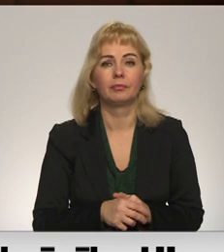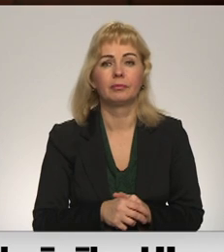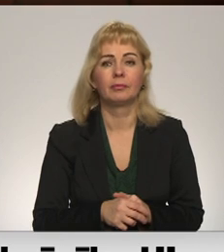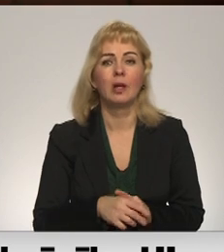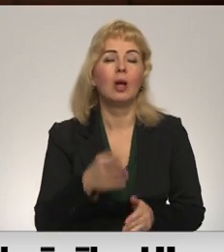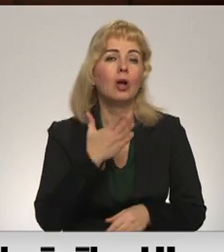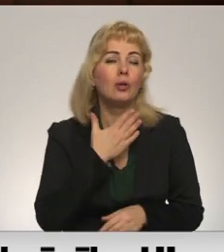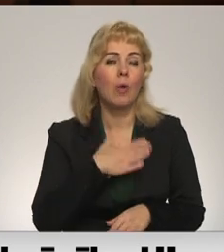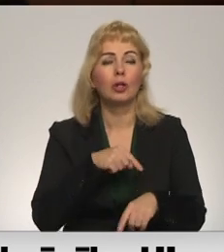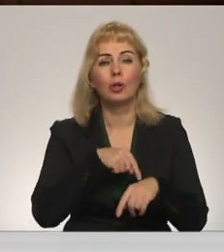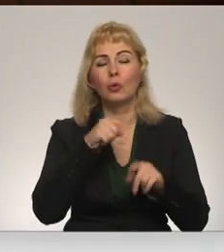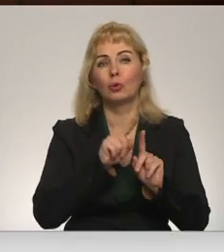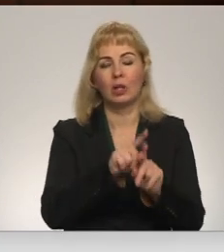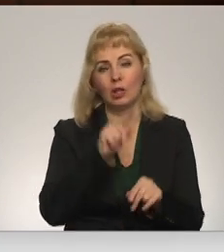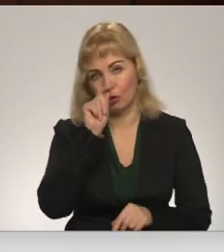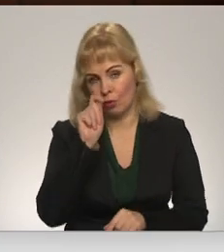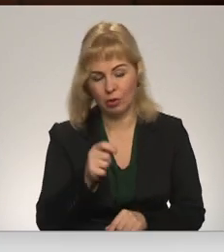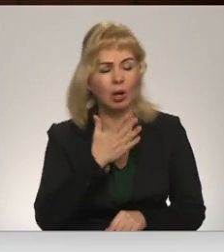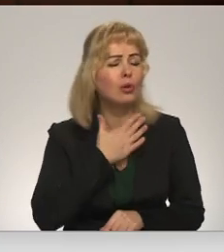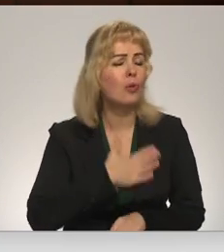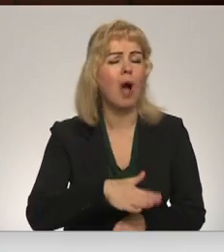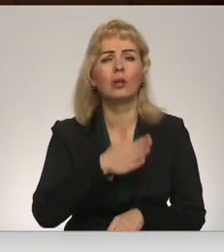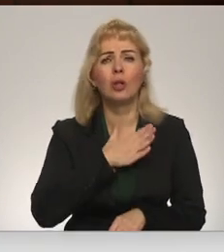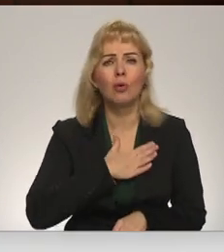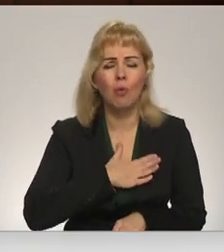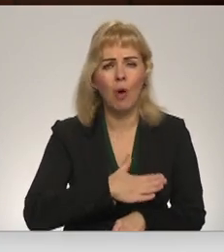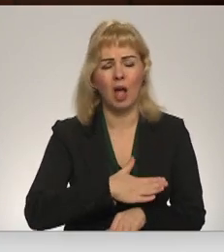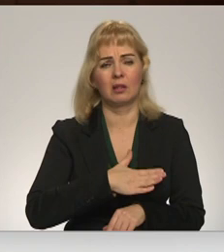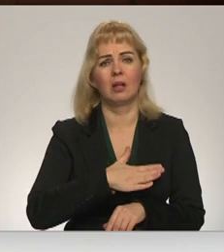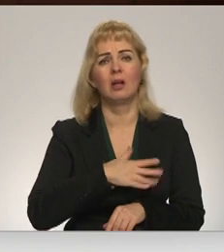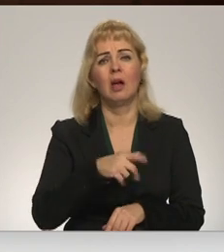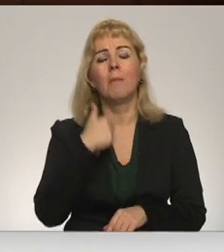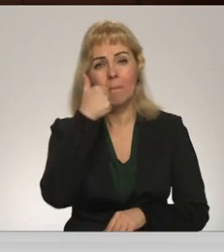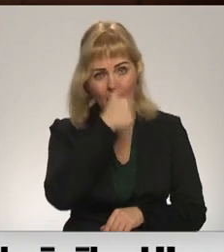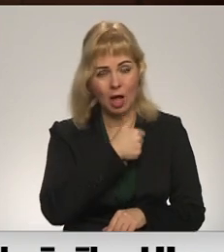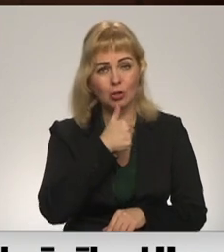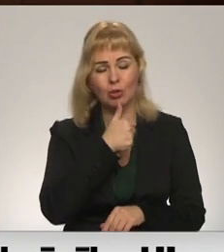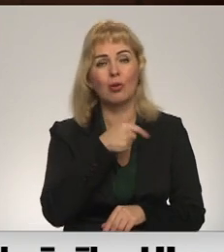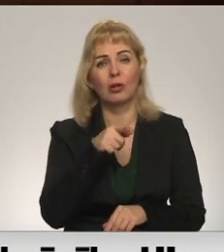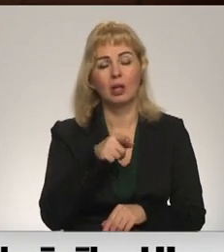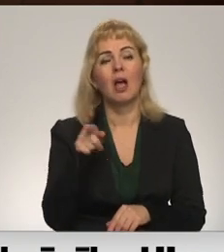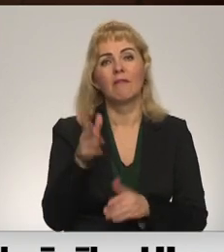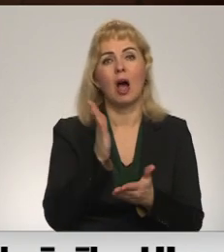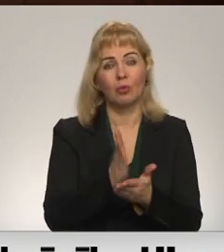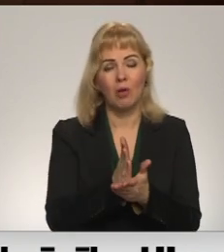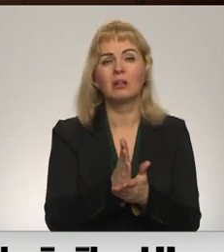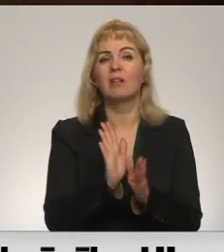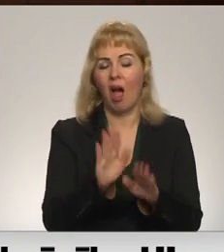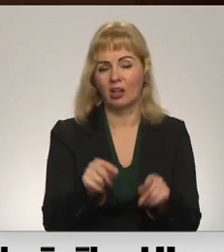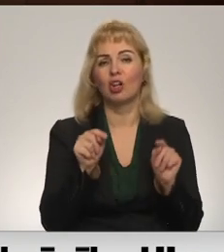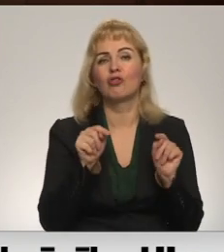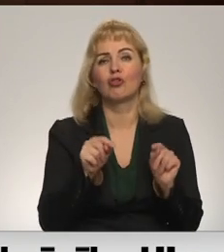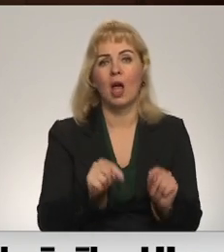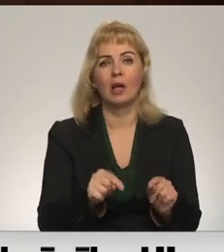Es ļoti jūtu līdz Ukraiņiem, ļoti, jo es absolūti to personificēju ar to, ka tas var notikt arī šeit.